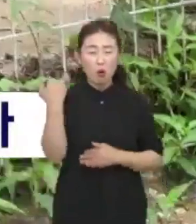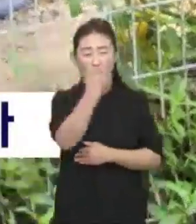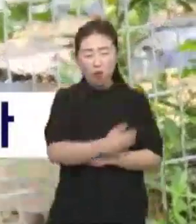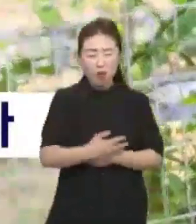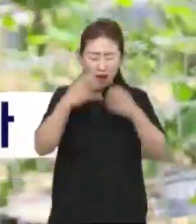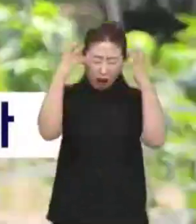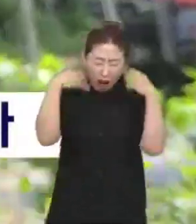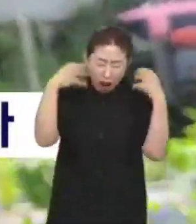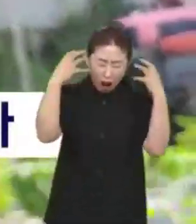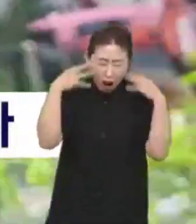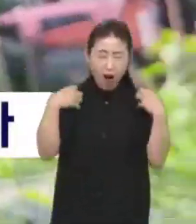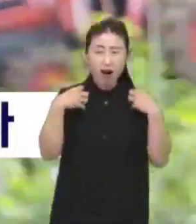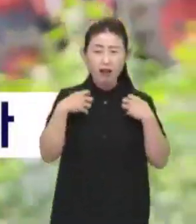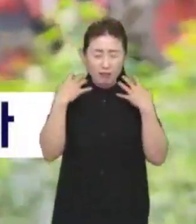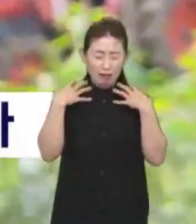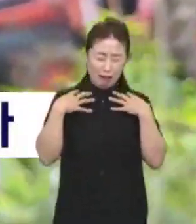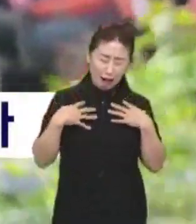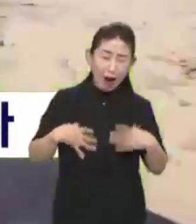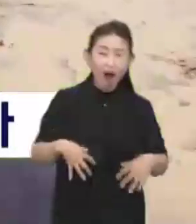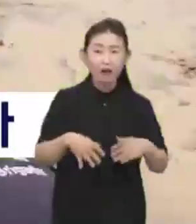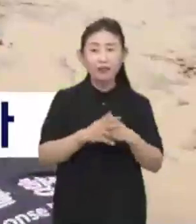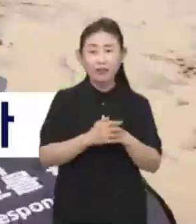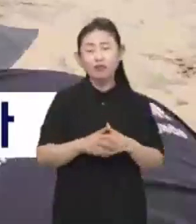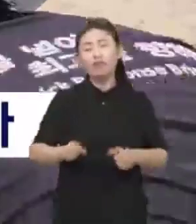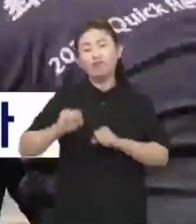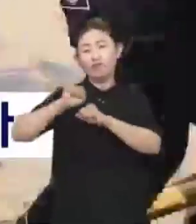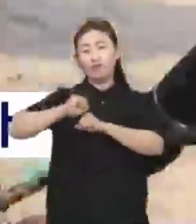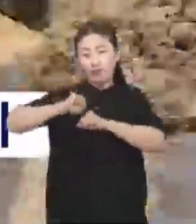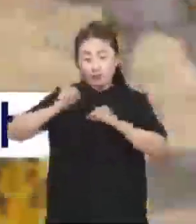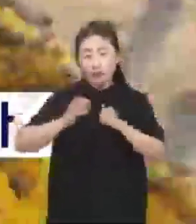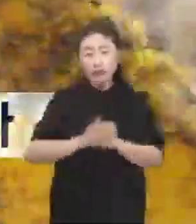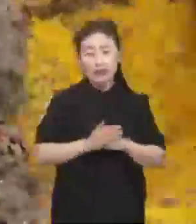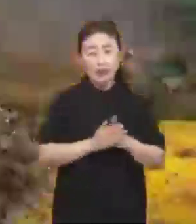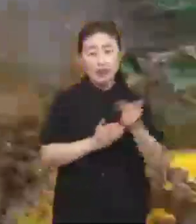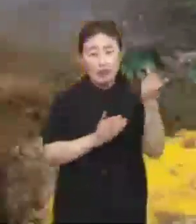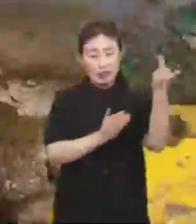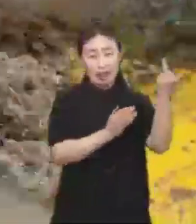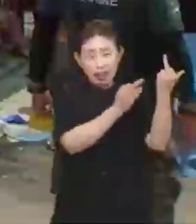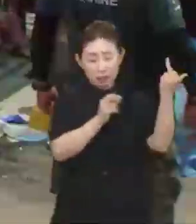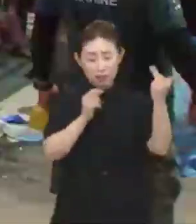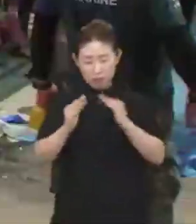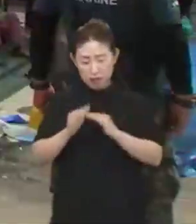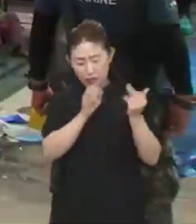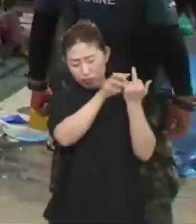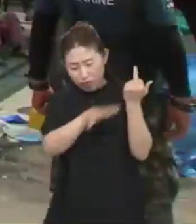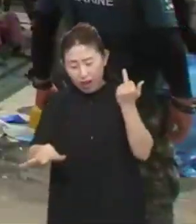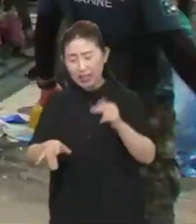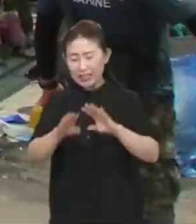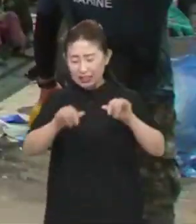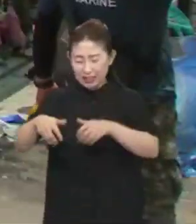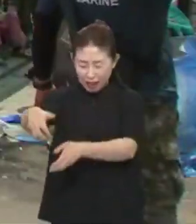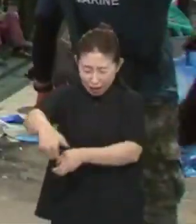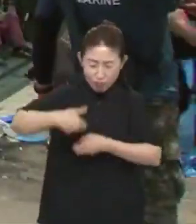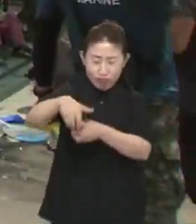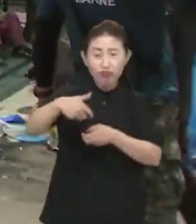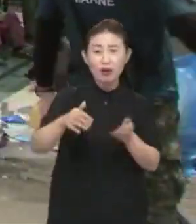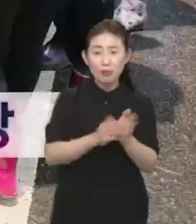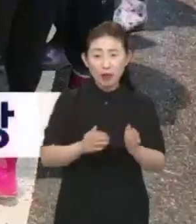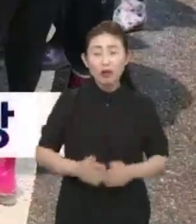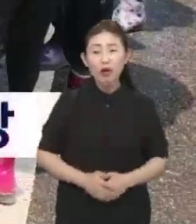군 장병들은 산사태로 집 마당에 들어찬 흙을 연신 퍼냈습니다. 공주 옥룡동에선